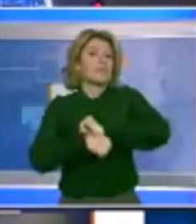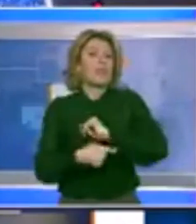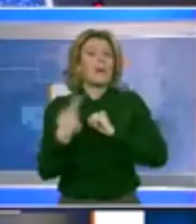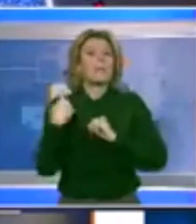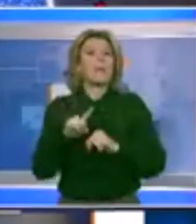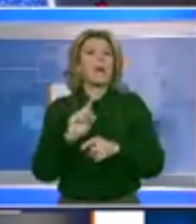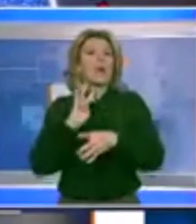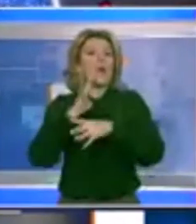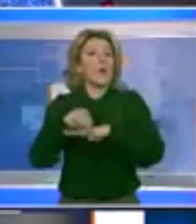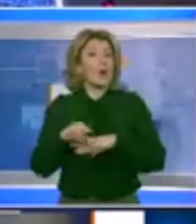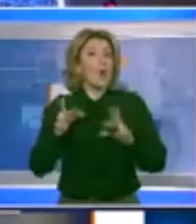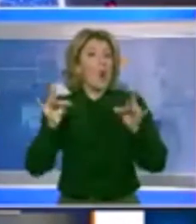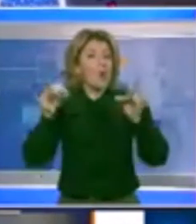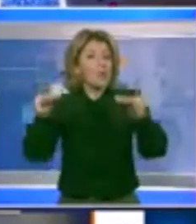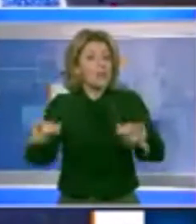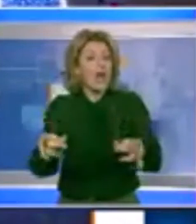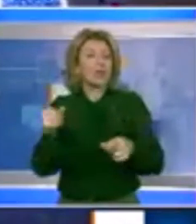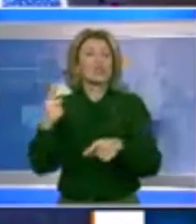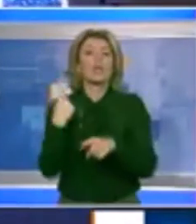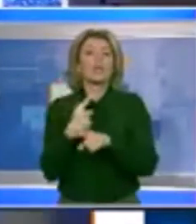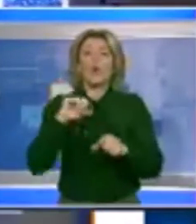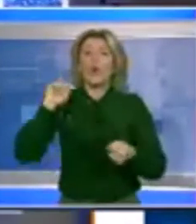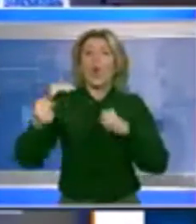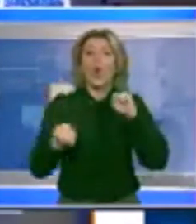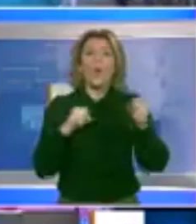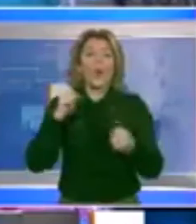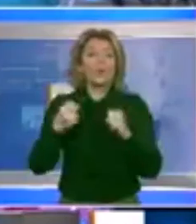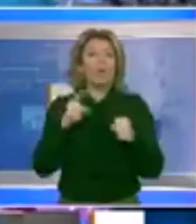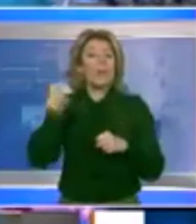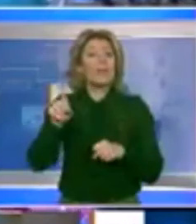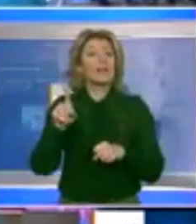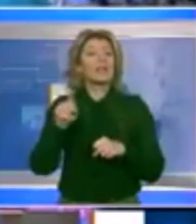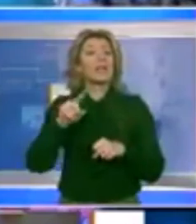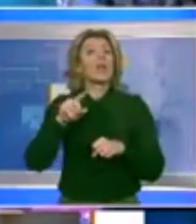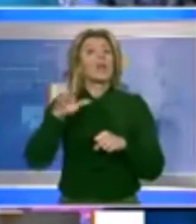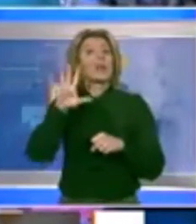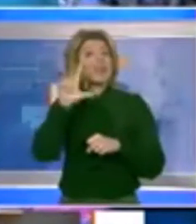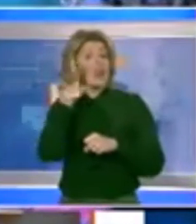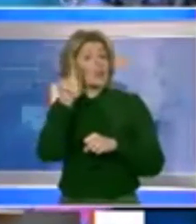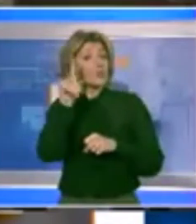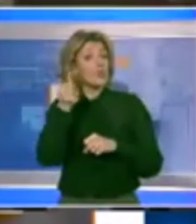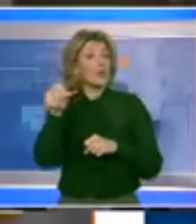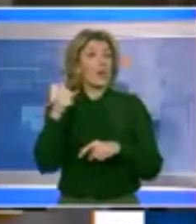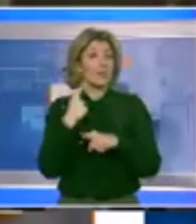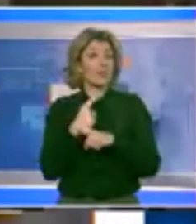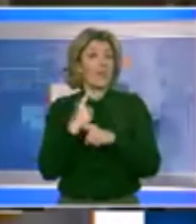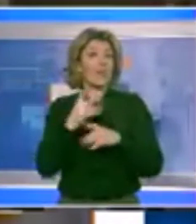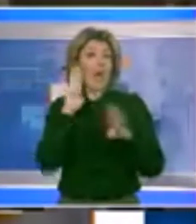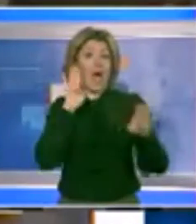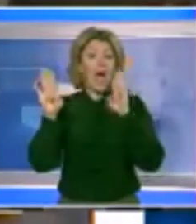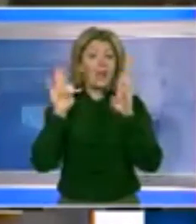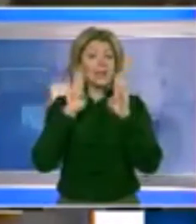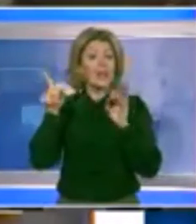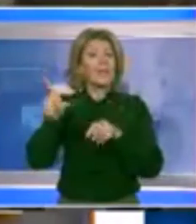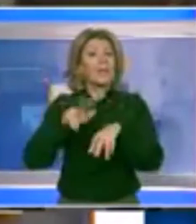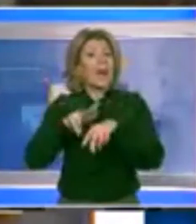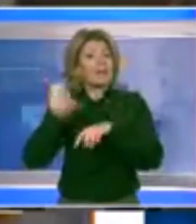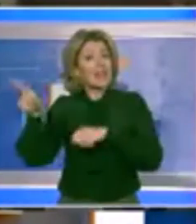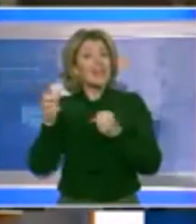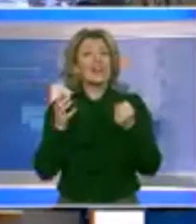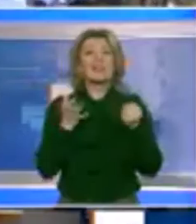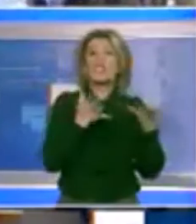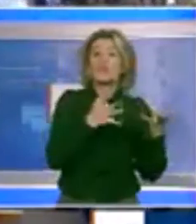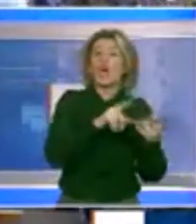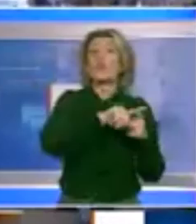coronavirus toccano anche i comportamenti da tenere nella notte dell'ultimo dell'anno nella città dei sassi dalle 19 del 31 alle